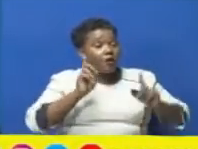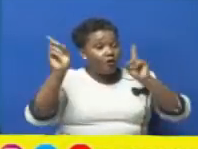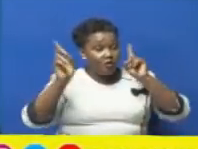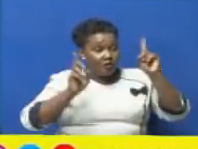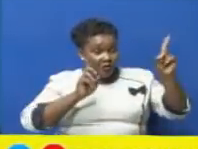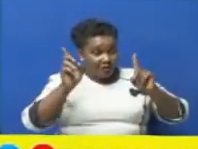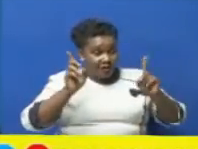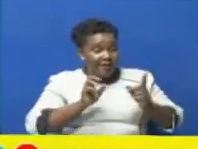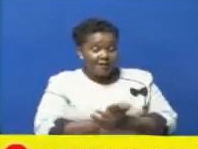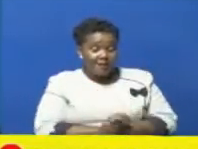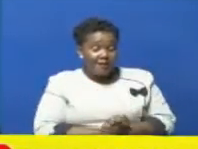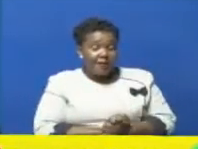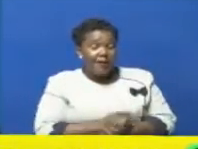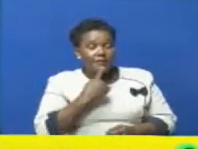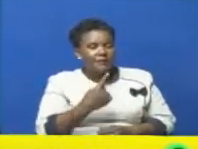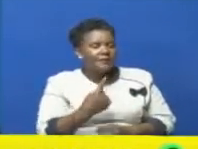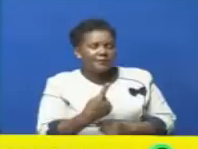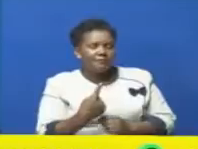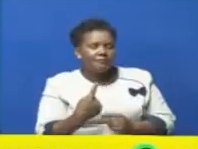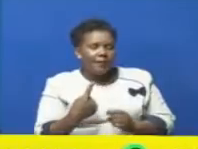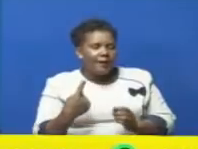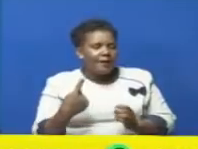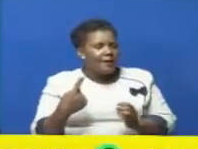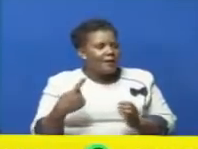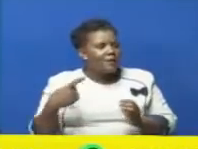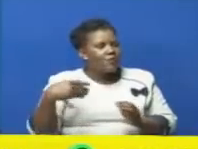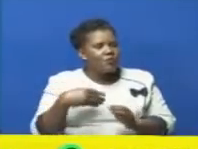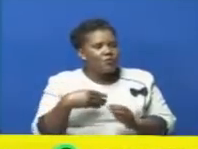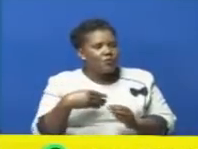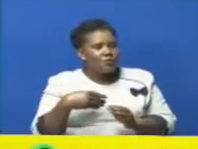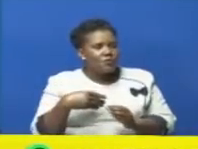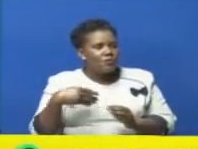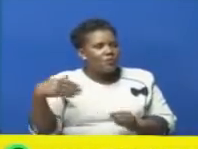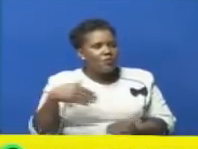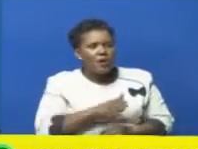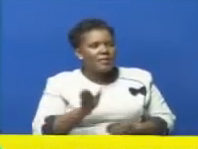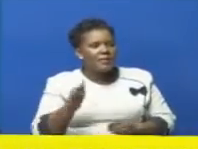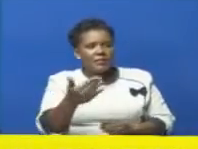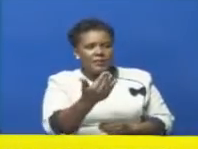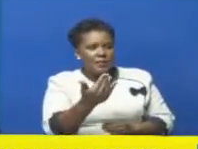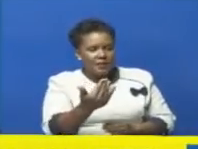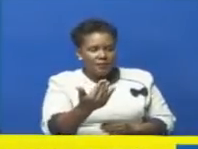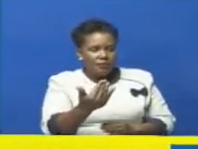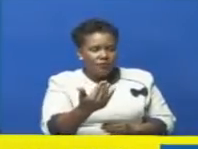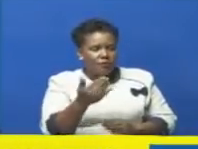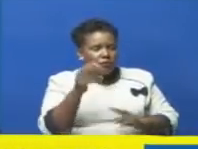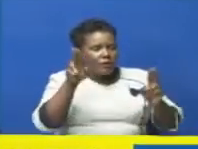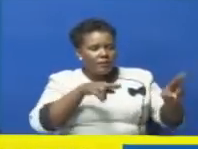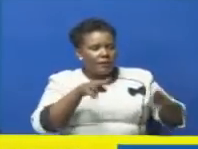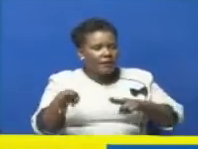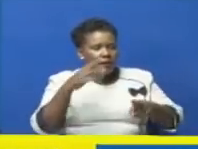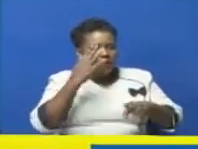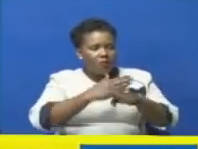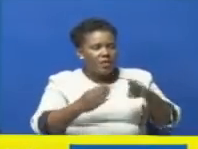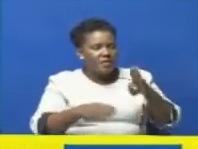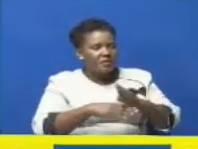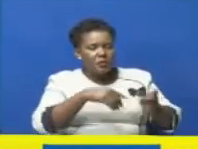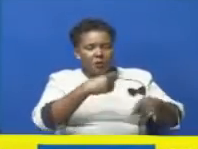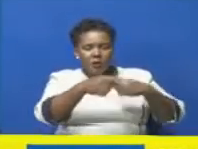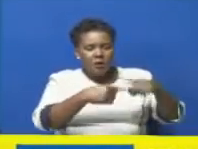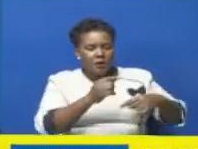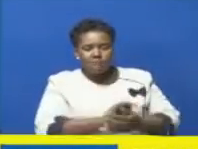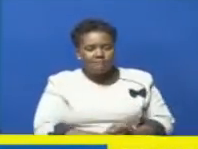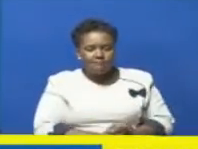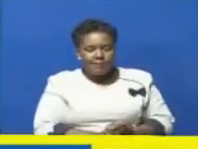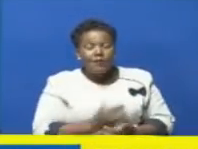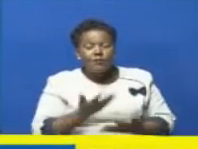atahakikisha hakuna urasimu utakaojitokeza katika utoaji wa mikataba ya ujenzi wa miradi itakayotekelezwa wilayani humo kutokana na